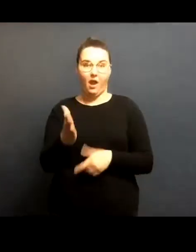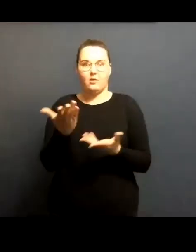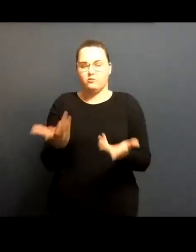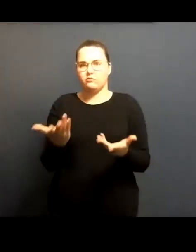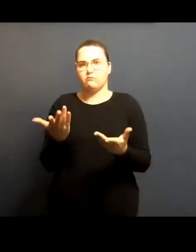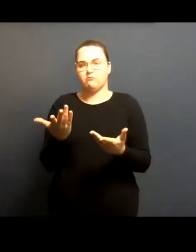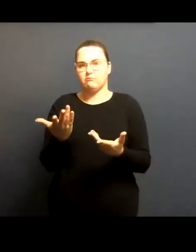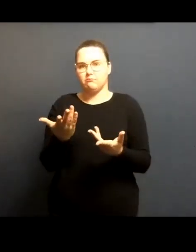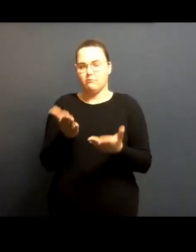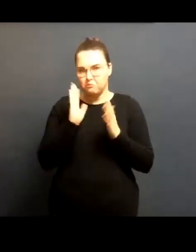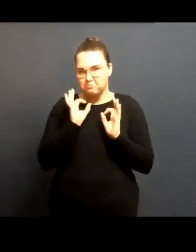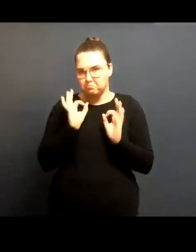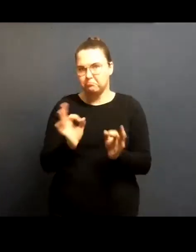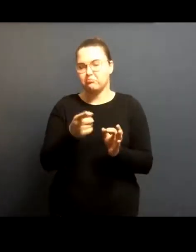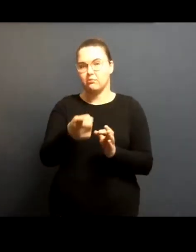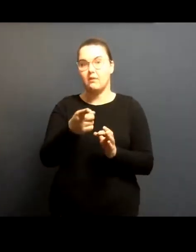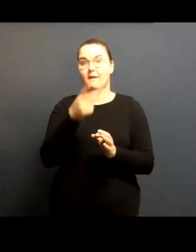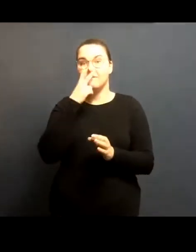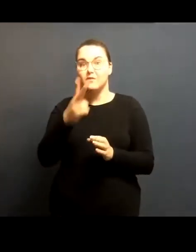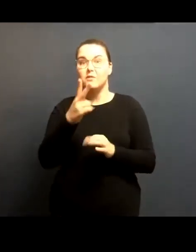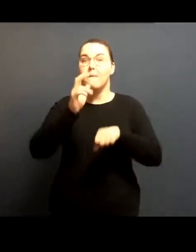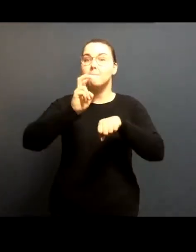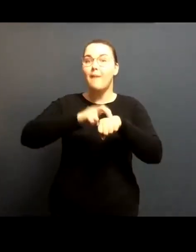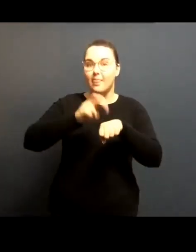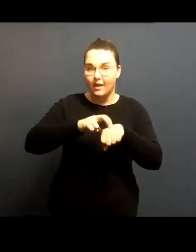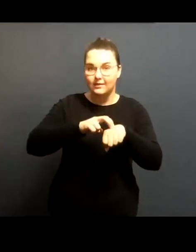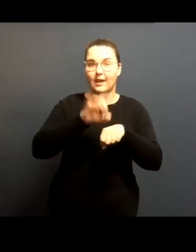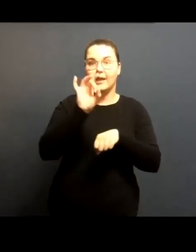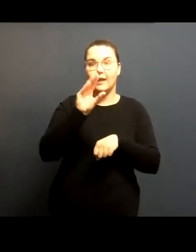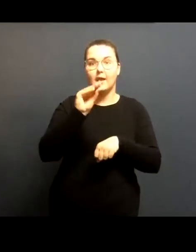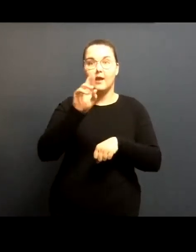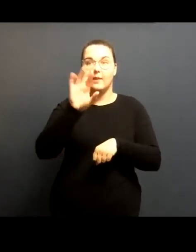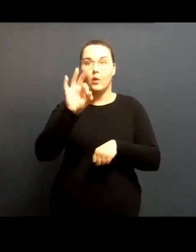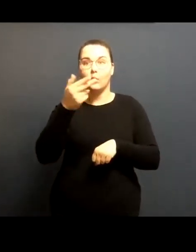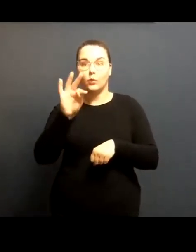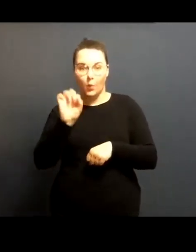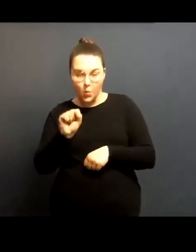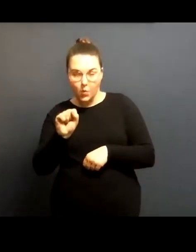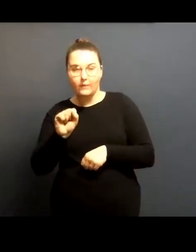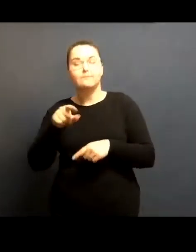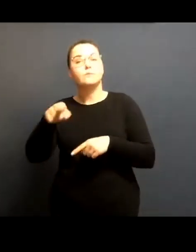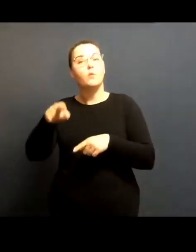gerontoseksuologiczne. Ja zebrałam kilka wniosków ze świata i z Polski.